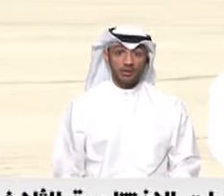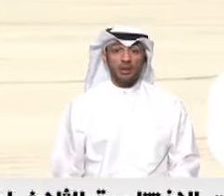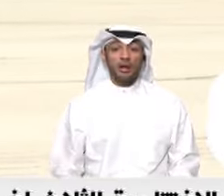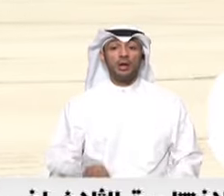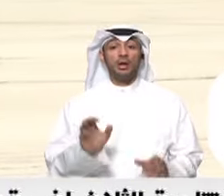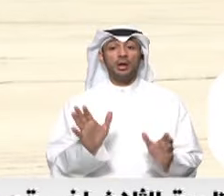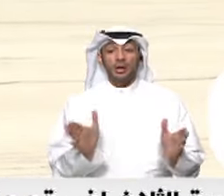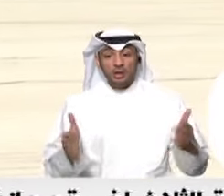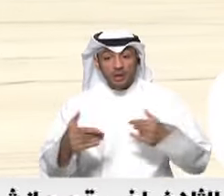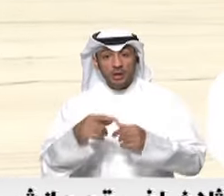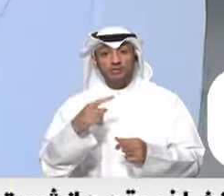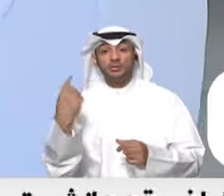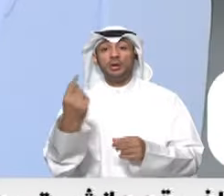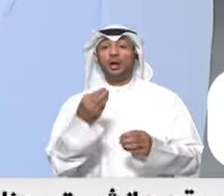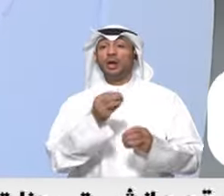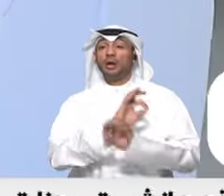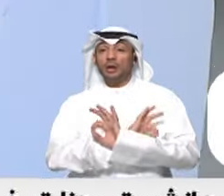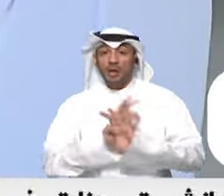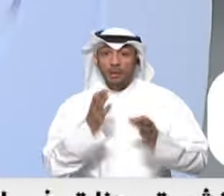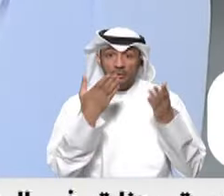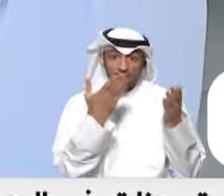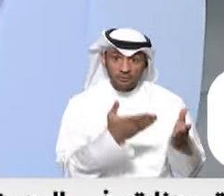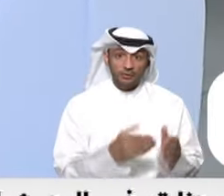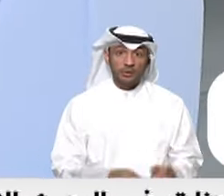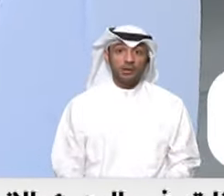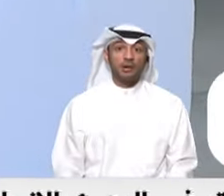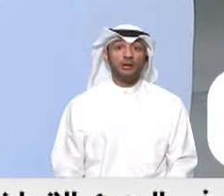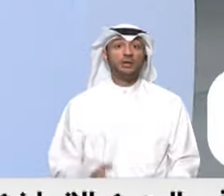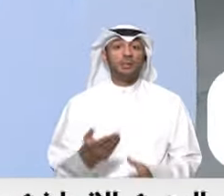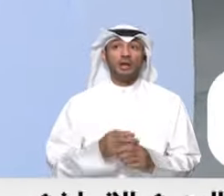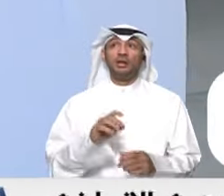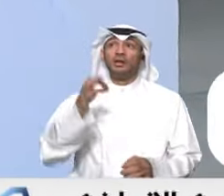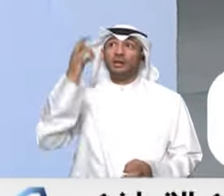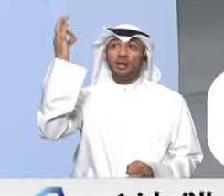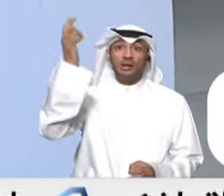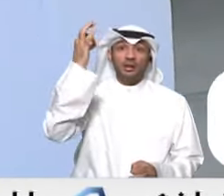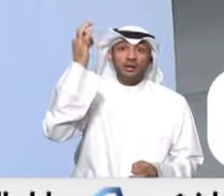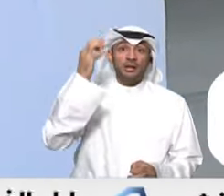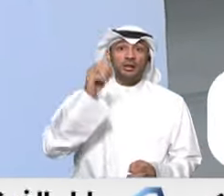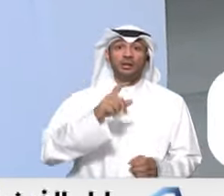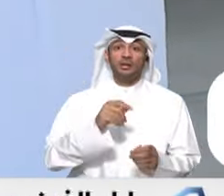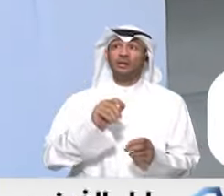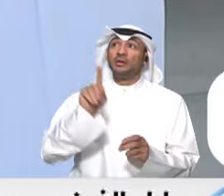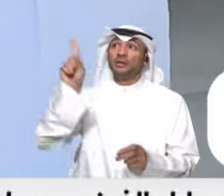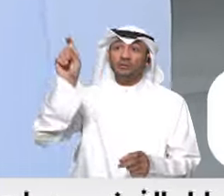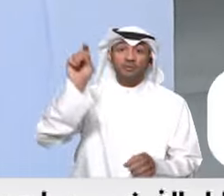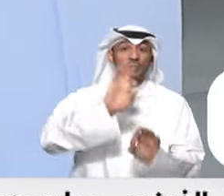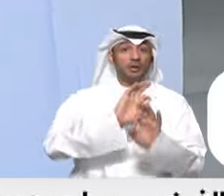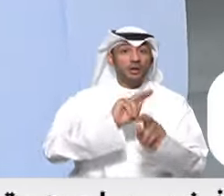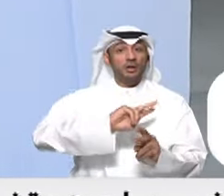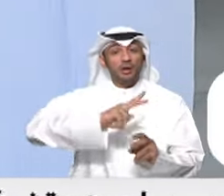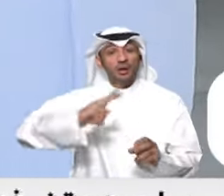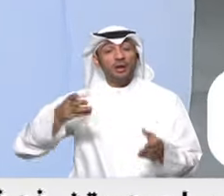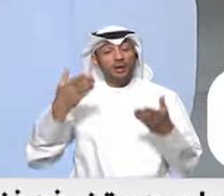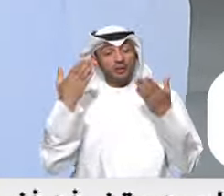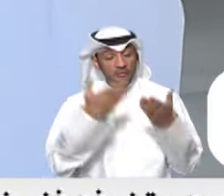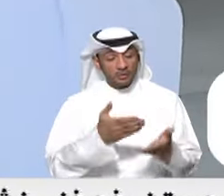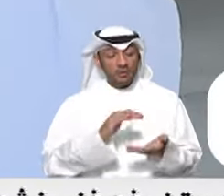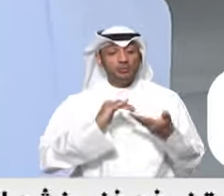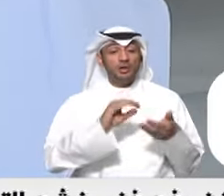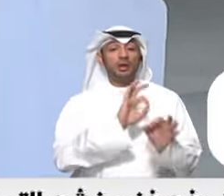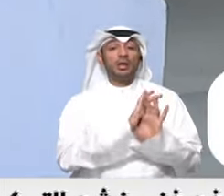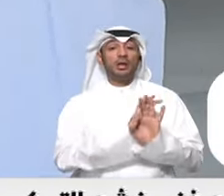وأجهزة لقتل الحشرات والأمور اللي تطلع لهم أثر الفيضانات وأثر الأمور